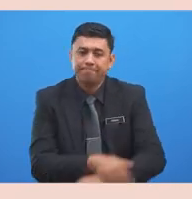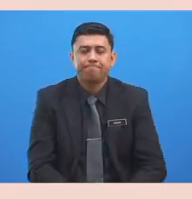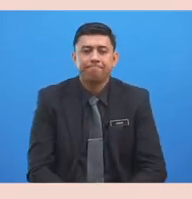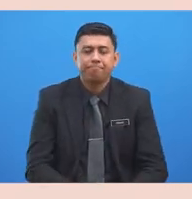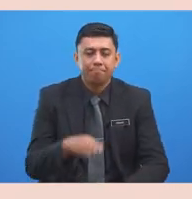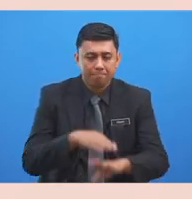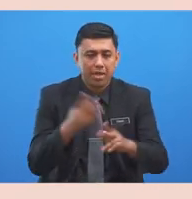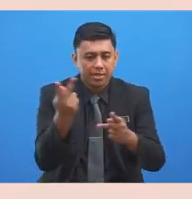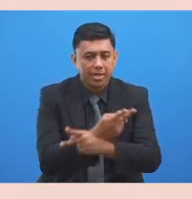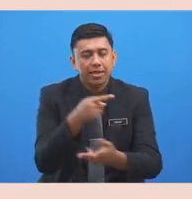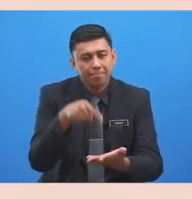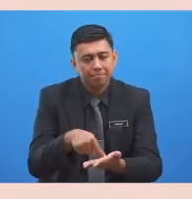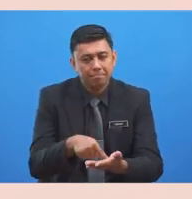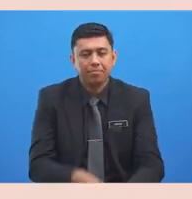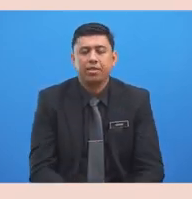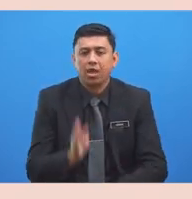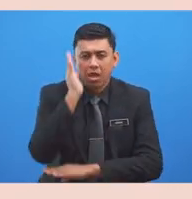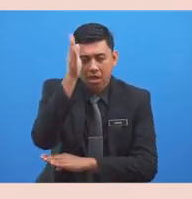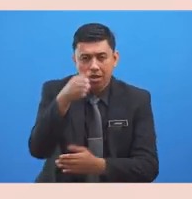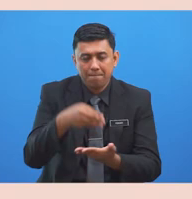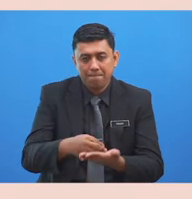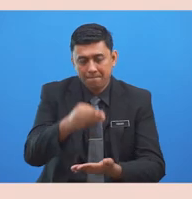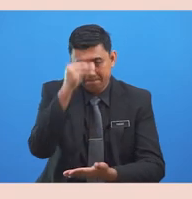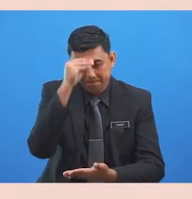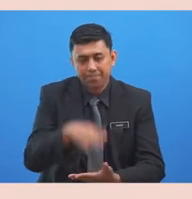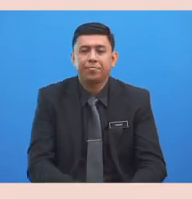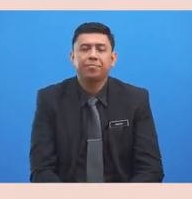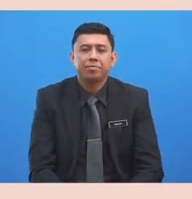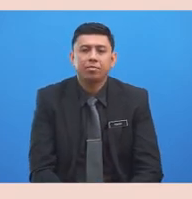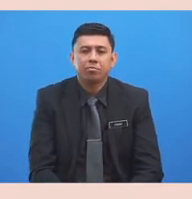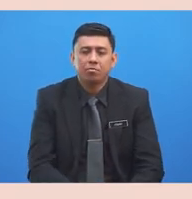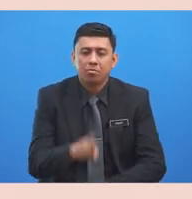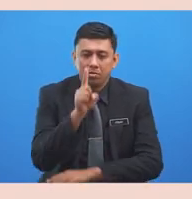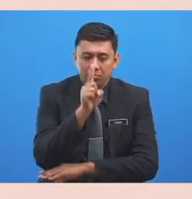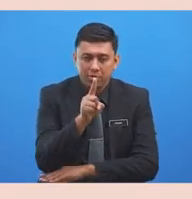kali ini, kita akan mempelajari standard kandungan